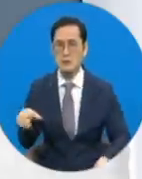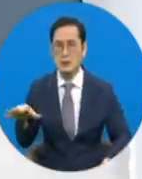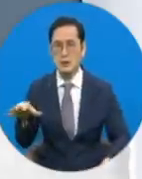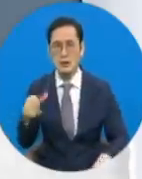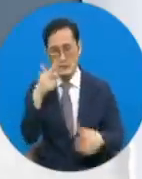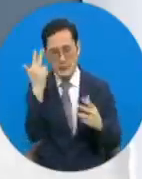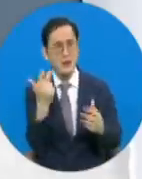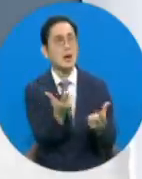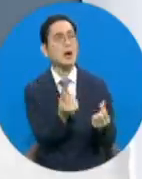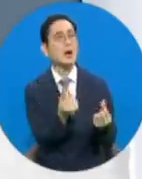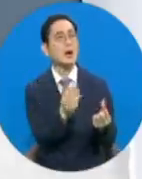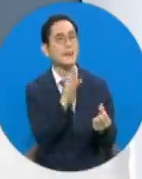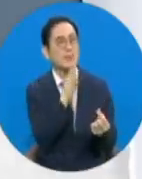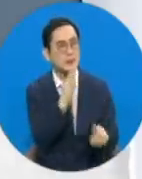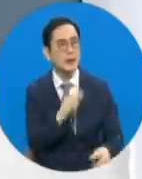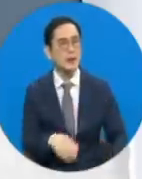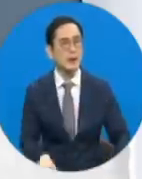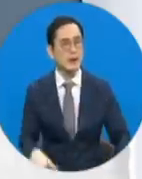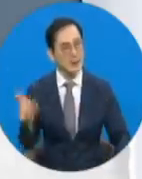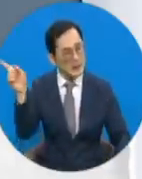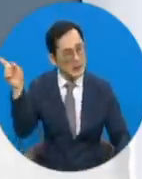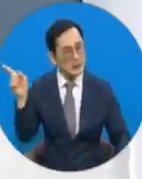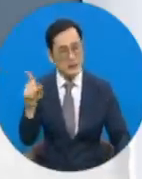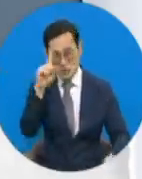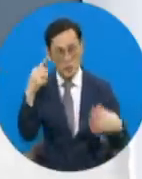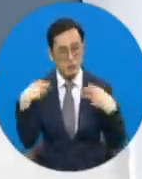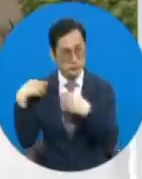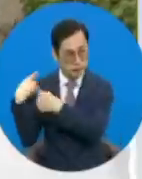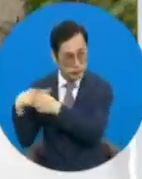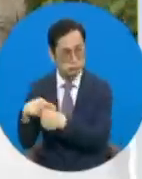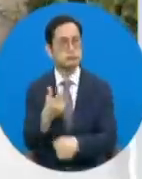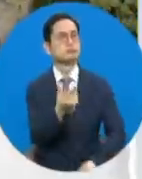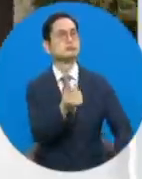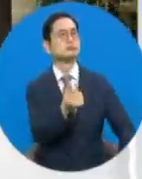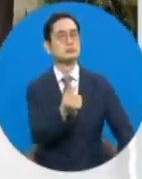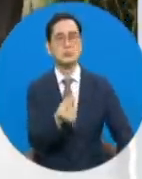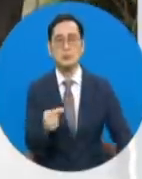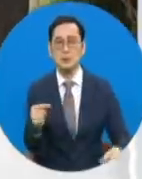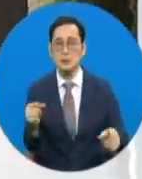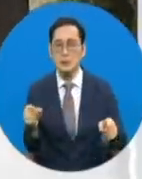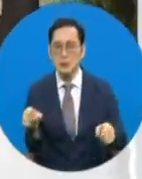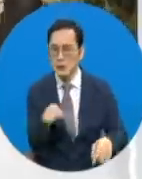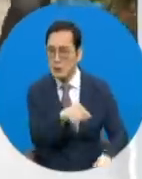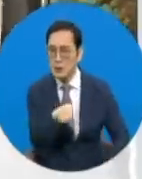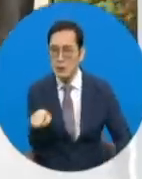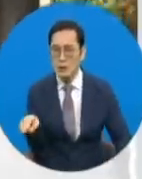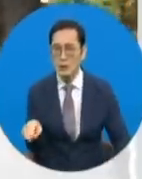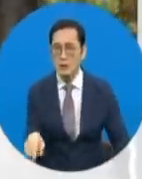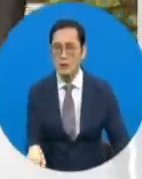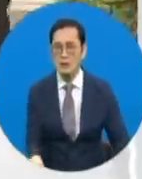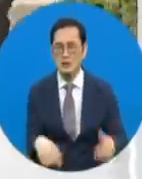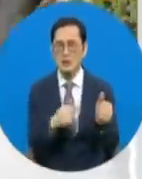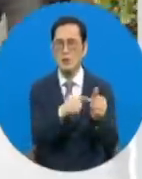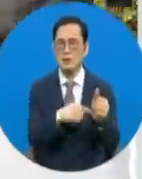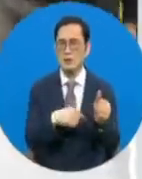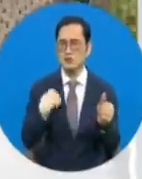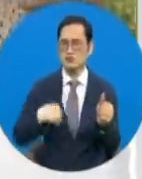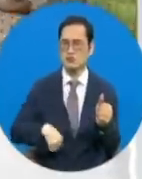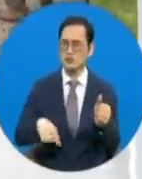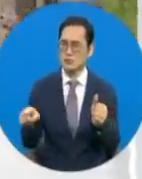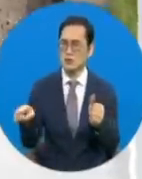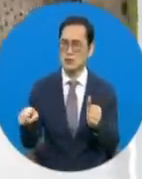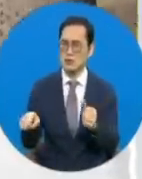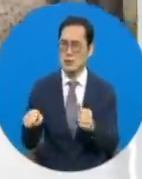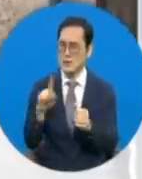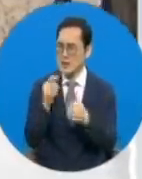편에서 대한민국 정부에 대한 내용들을 오히려 오해를 살 수 있을 법한 발언들이 쏟아졌는데요. 네. 조금 전에 나왔던 내용들도 이른바